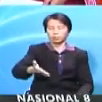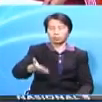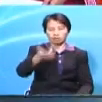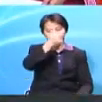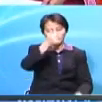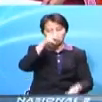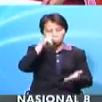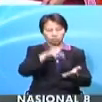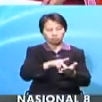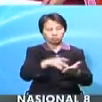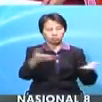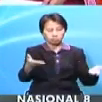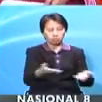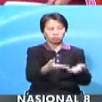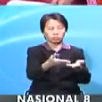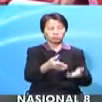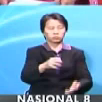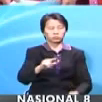pengenalan CST